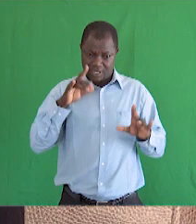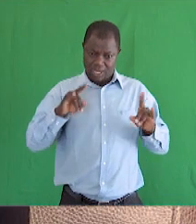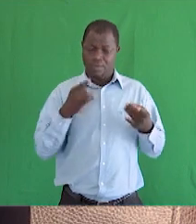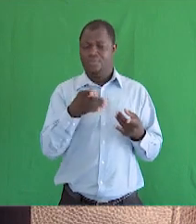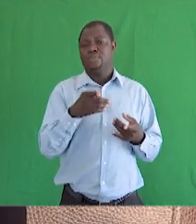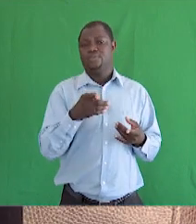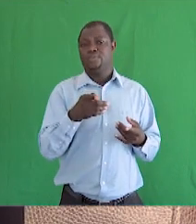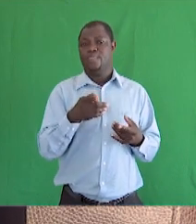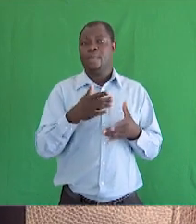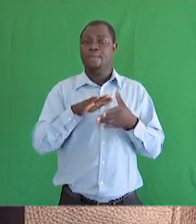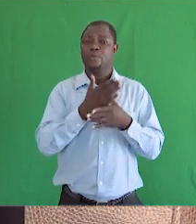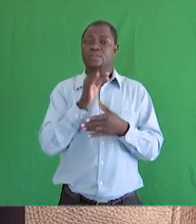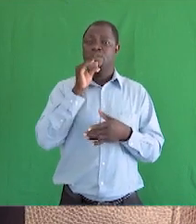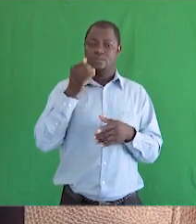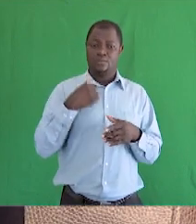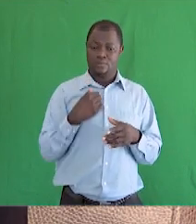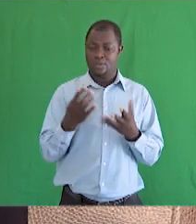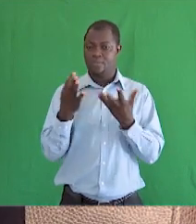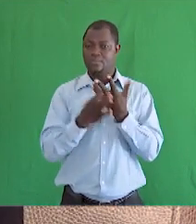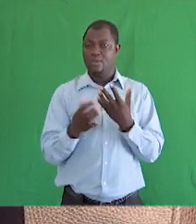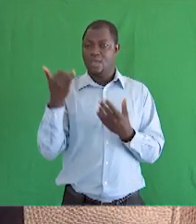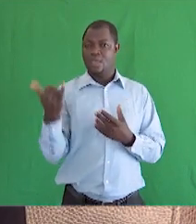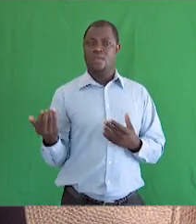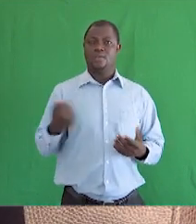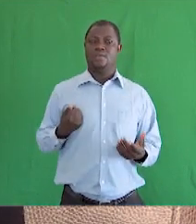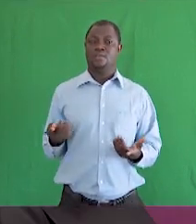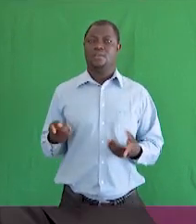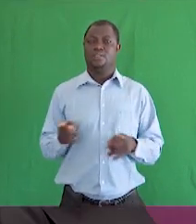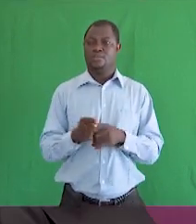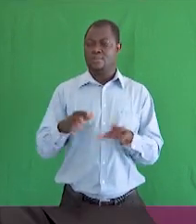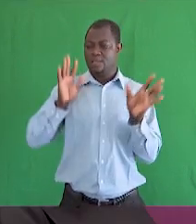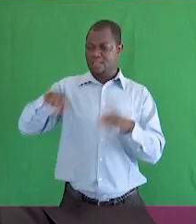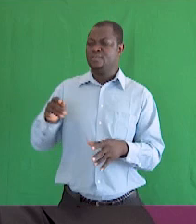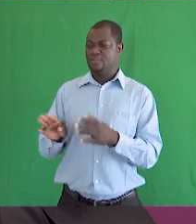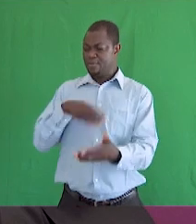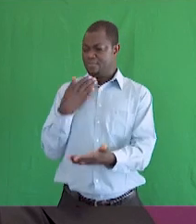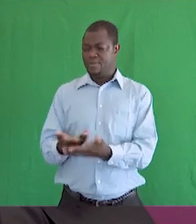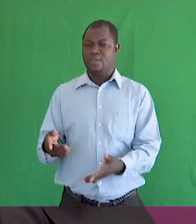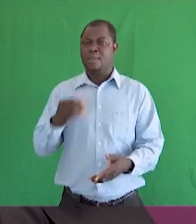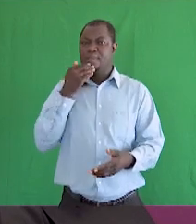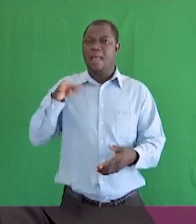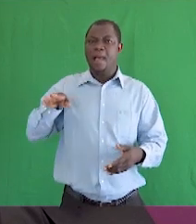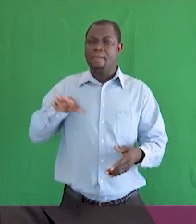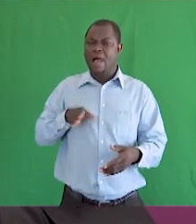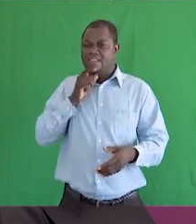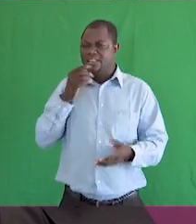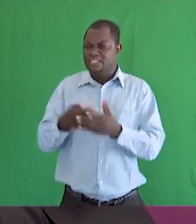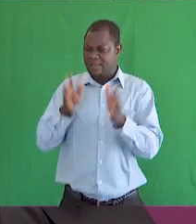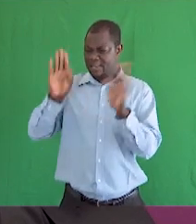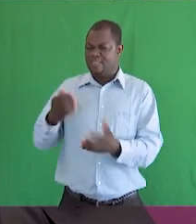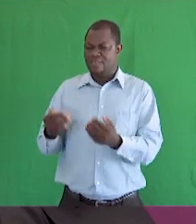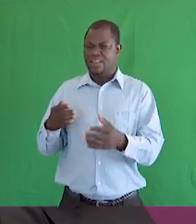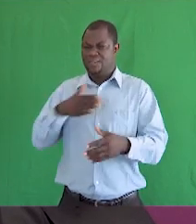nekuti inini ndakaona mwana mudiki anosiyiwa achidona asi hazvire kuti mubereki wake hamudi ndozvandikutaura kuti